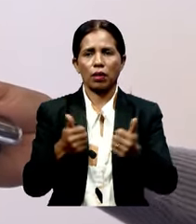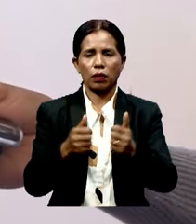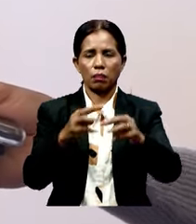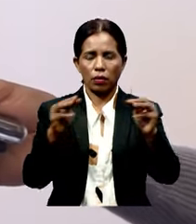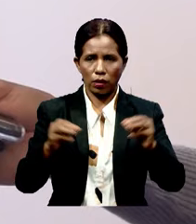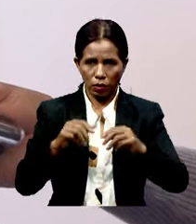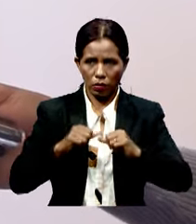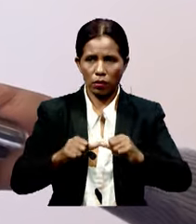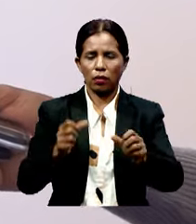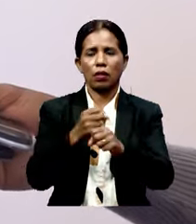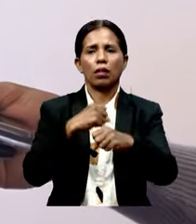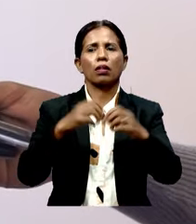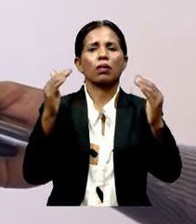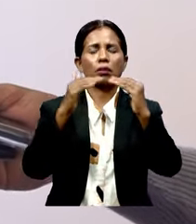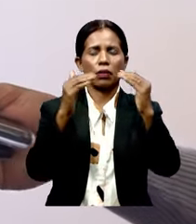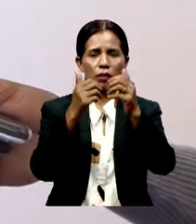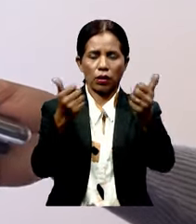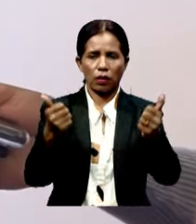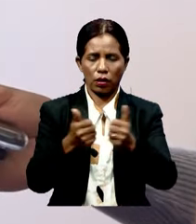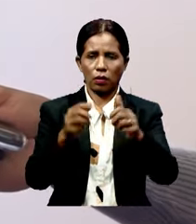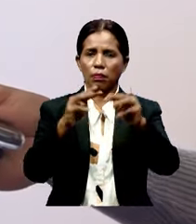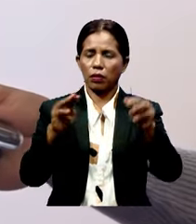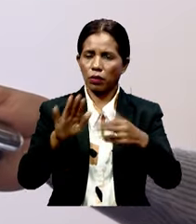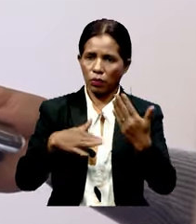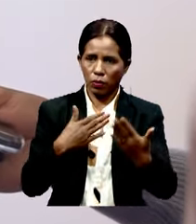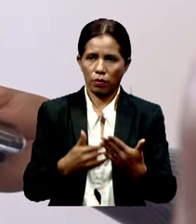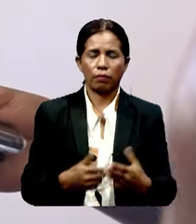continua allo dialogo arte marziale sì no e